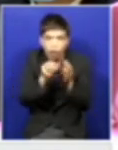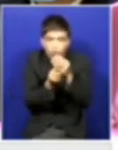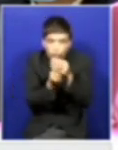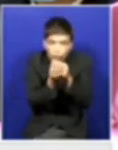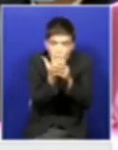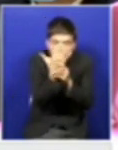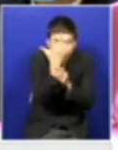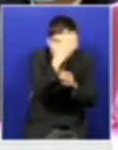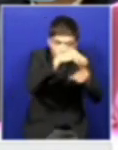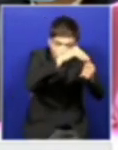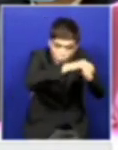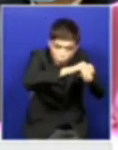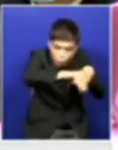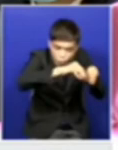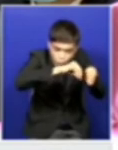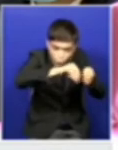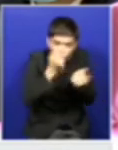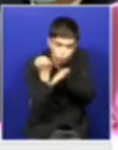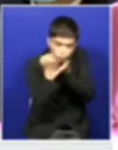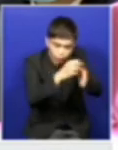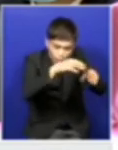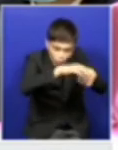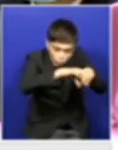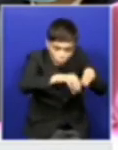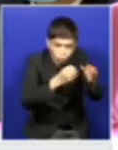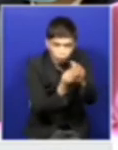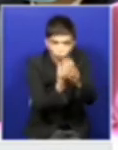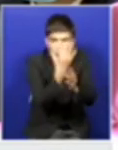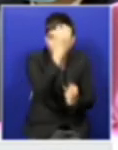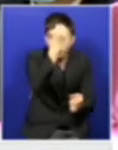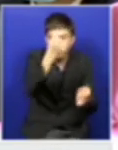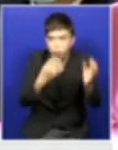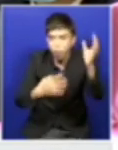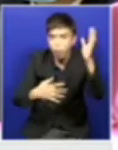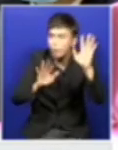4ล้านคนเราจะมีต้นไม้ 4,000 ล้านต้น